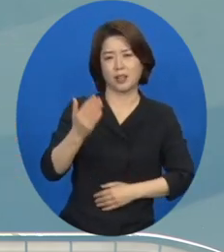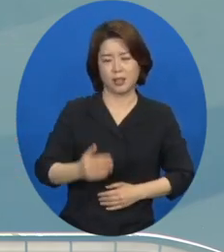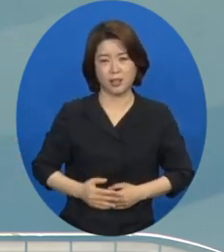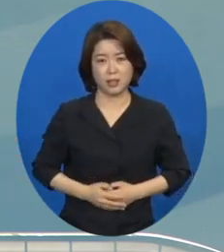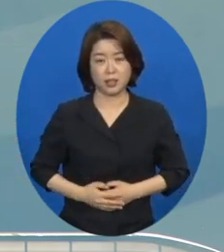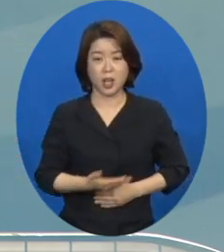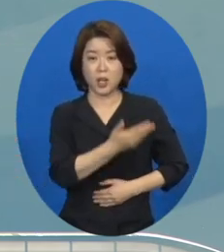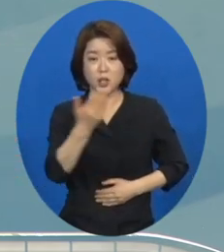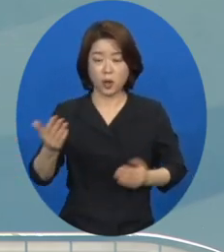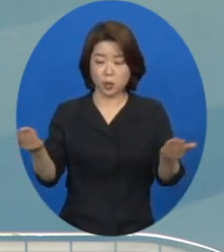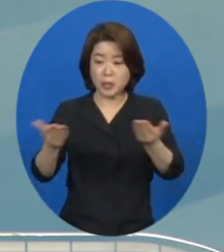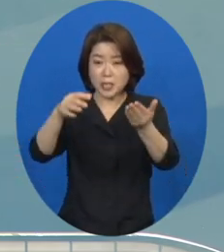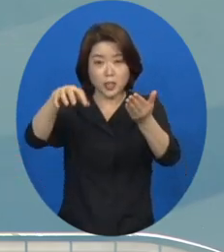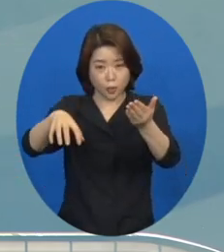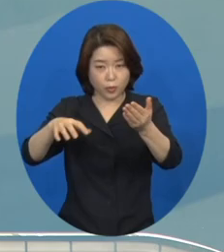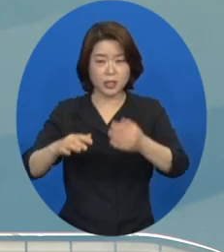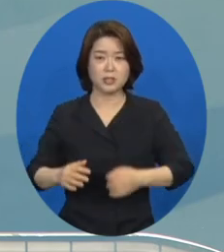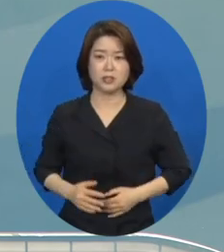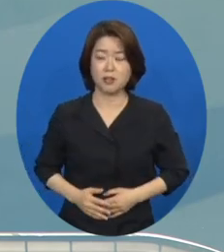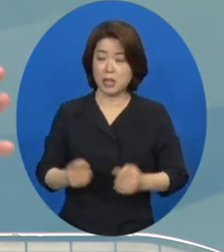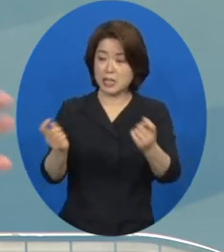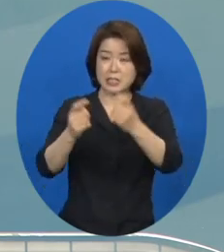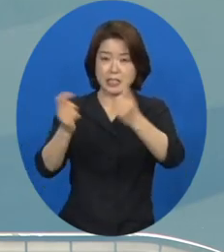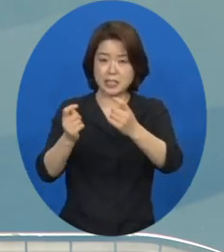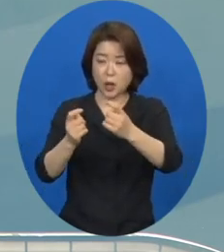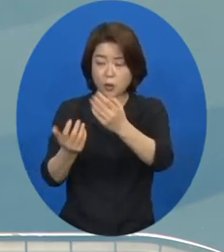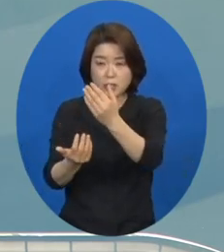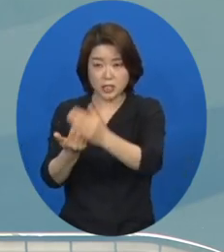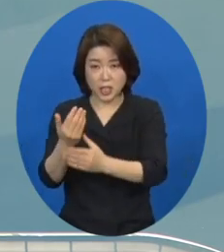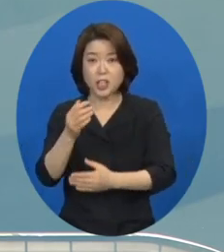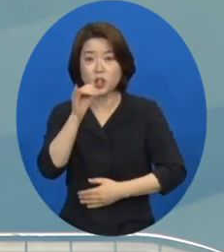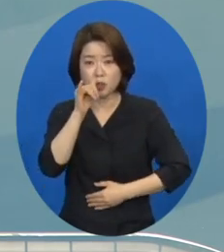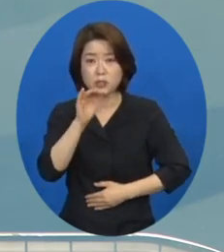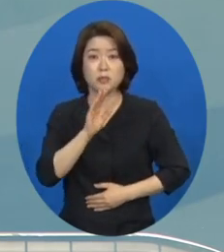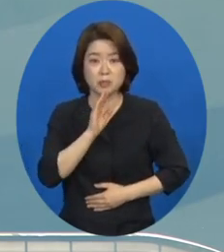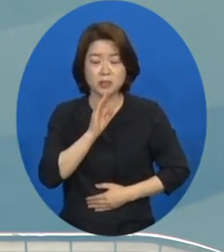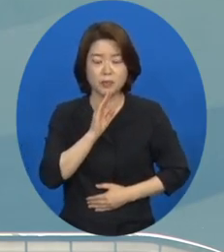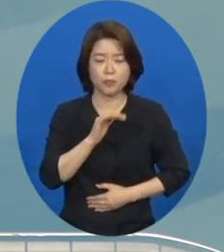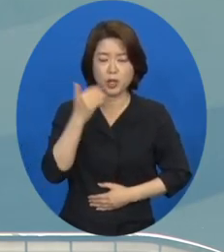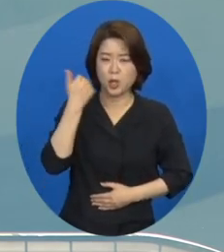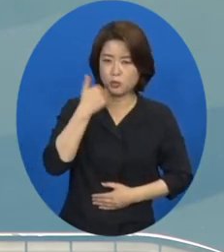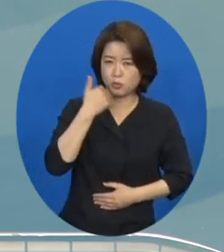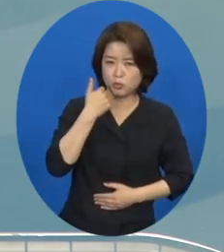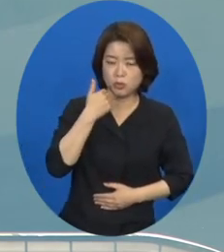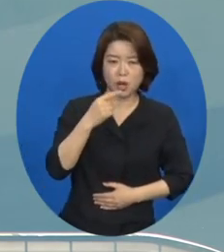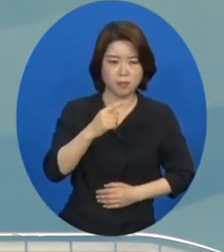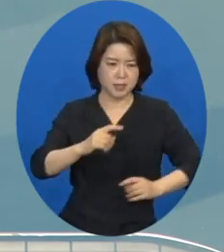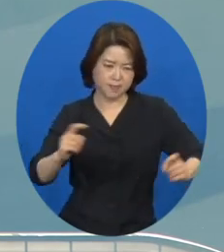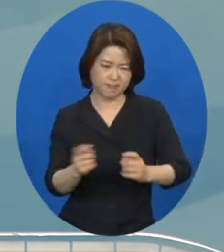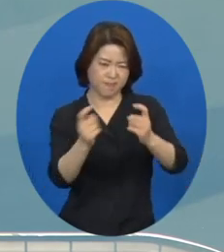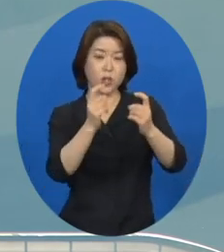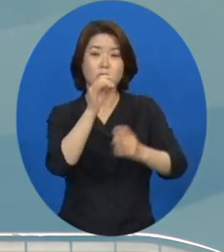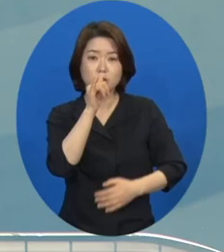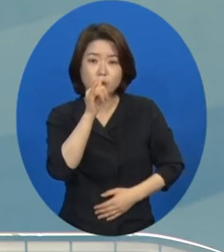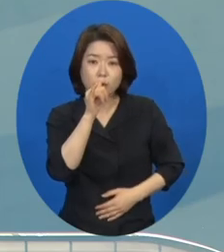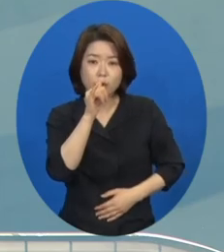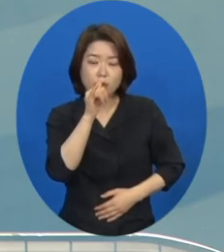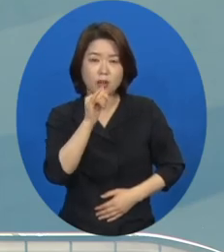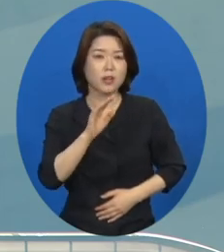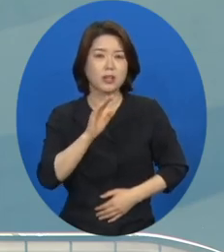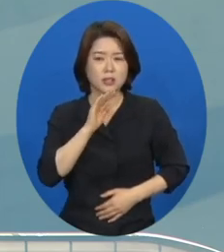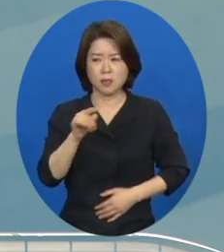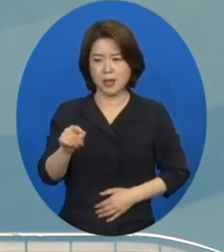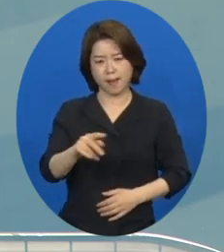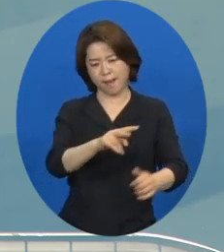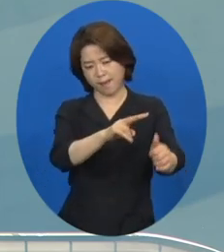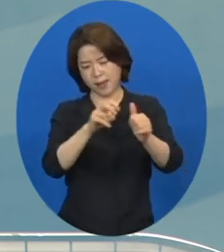여러분, 직장에서 싸울 일도 일어나기도 하죠. 누구랑 대판 싸웠어요. 정말